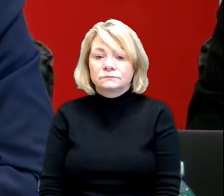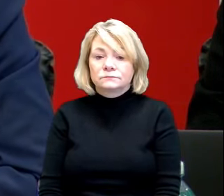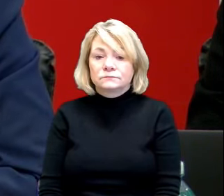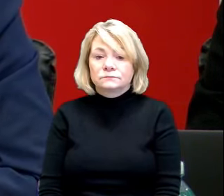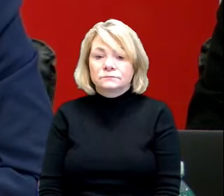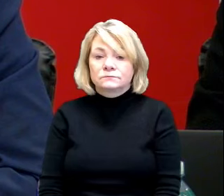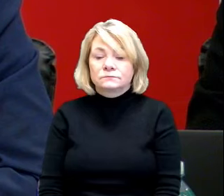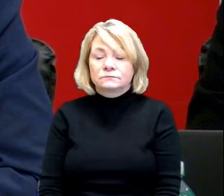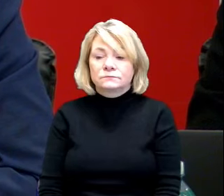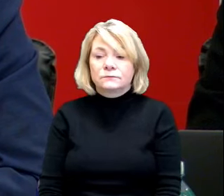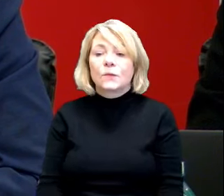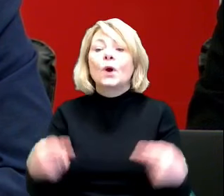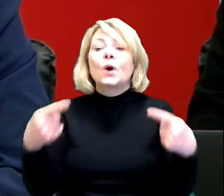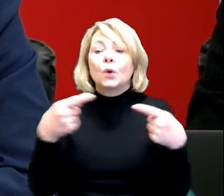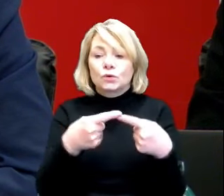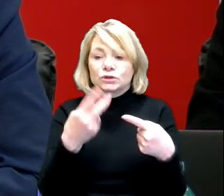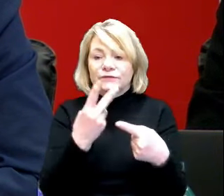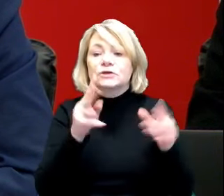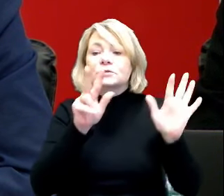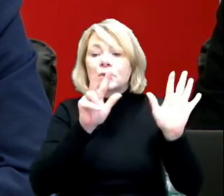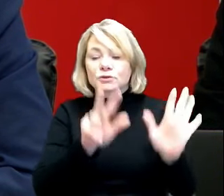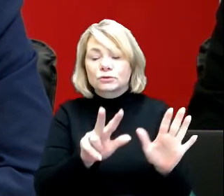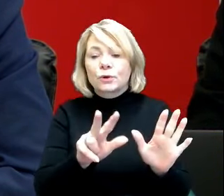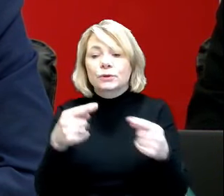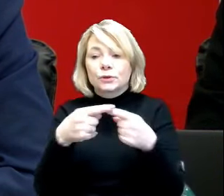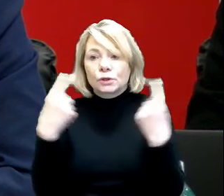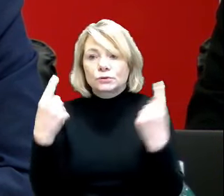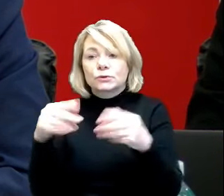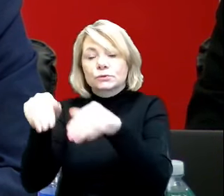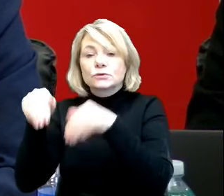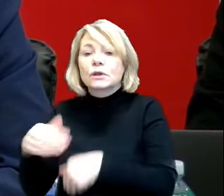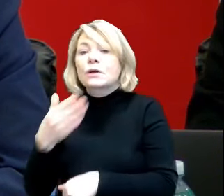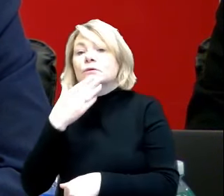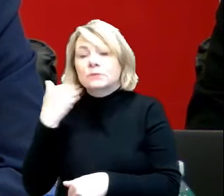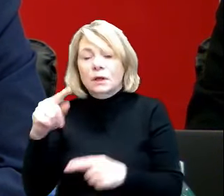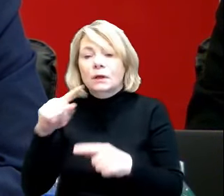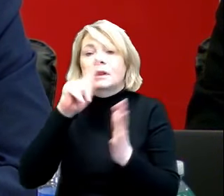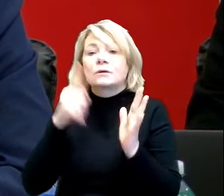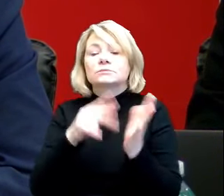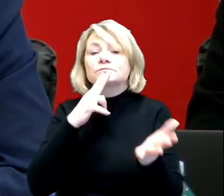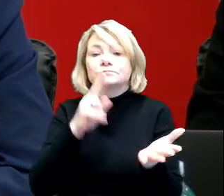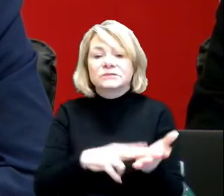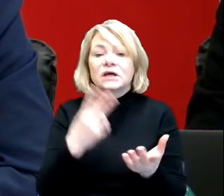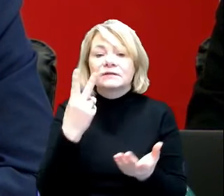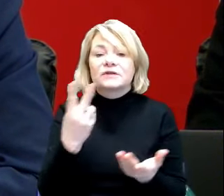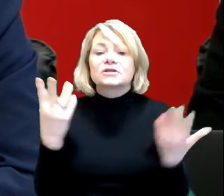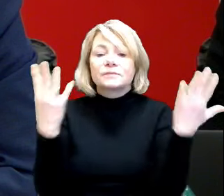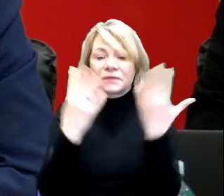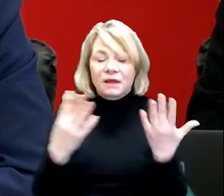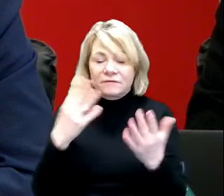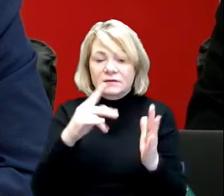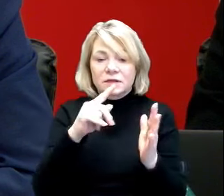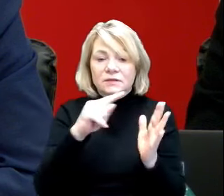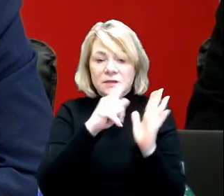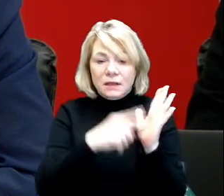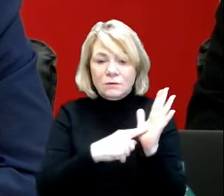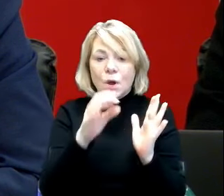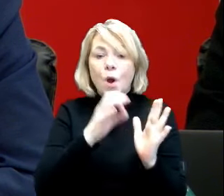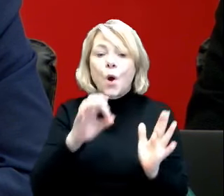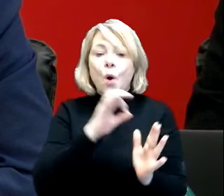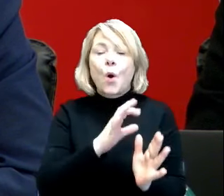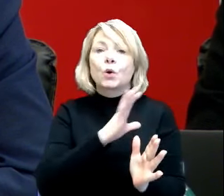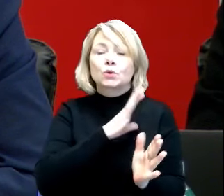už 28 prieš ir susilaikiusių nėra klausimui pritarta 29 darbotvarkės klausimas dėl nekilnojamo turto